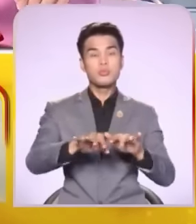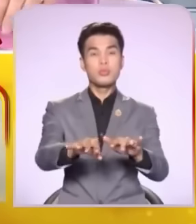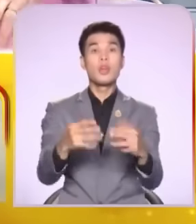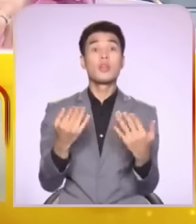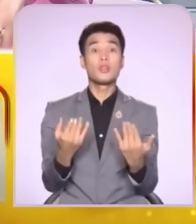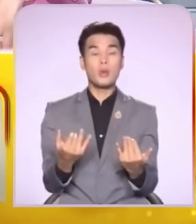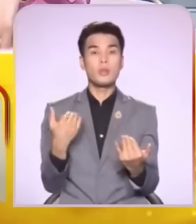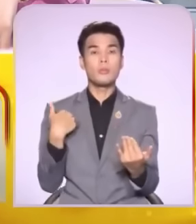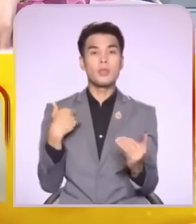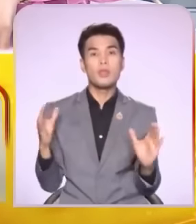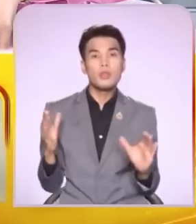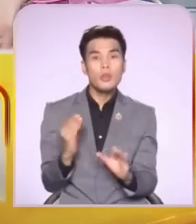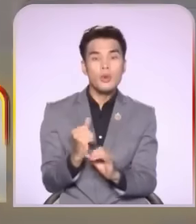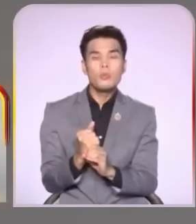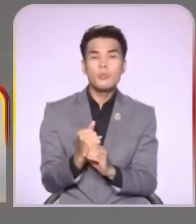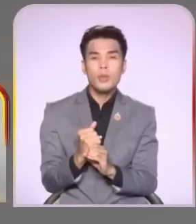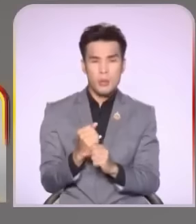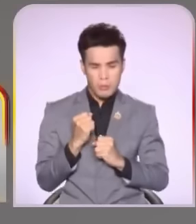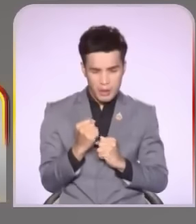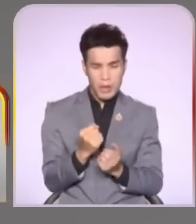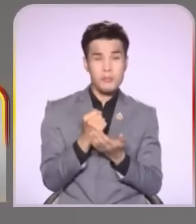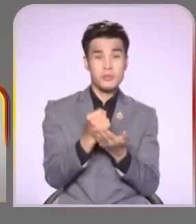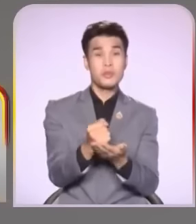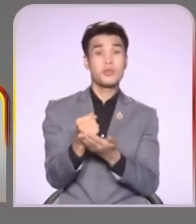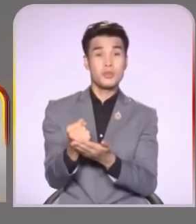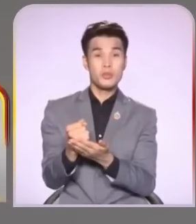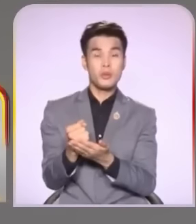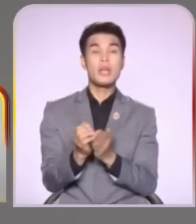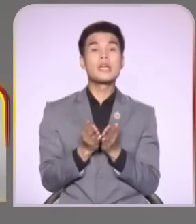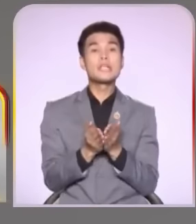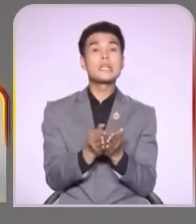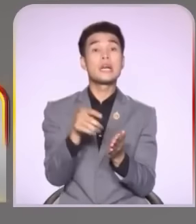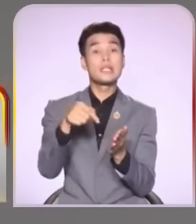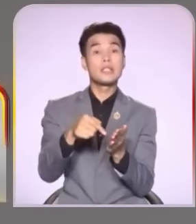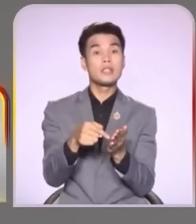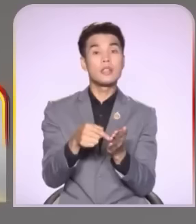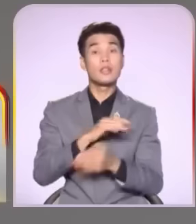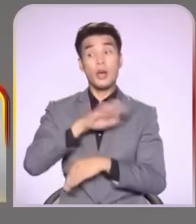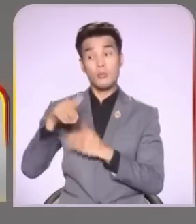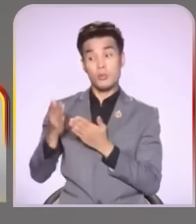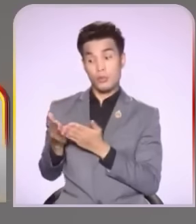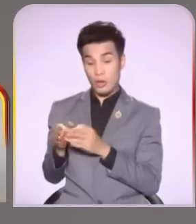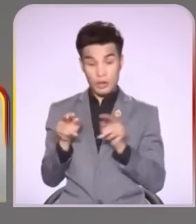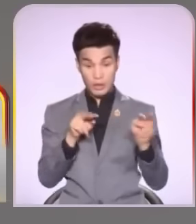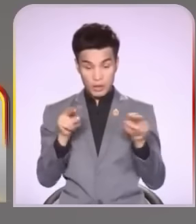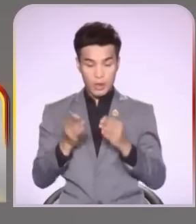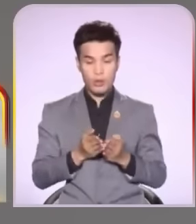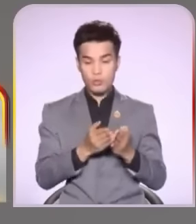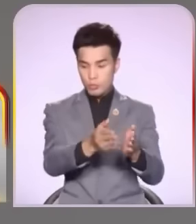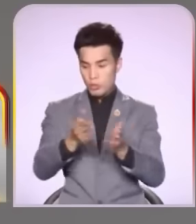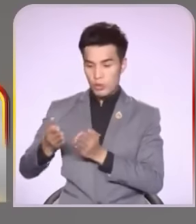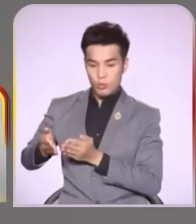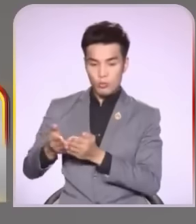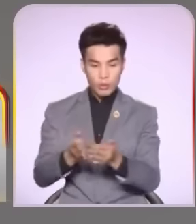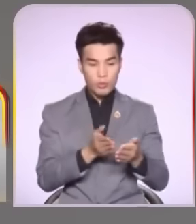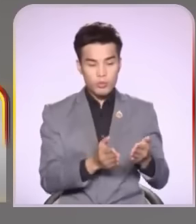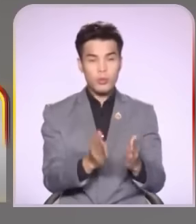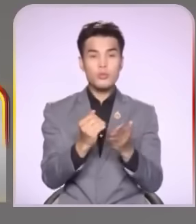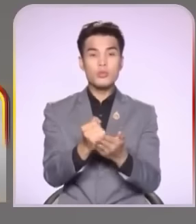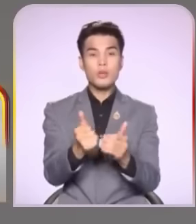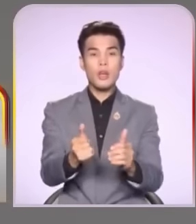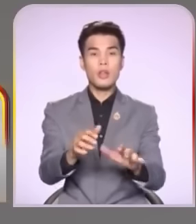ตอนนี้เนี่ยมีรายงานว่าจากการพยายามช่วยเหลือนะเป็นเรือโดยสารลำอื่นๆที่มาช่วยเหลือคนที่ตกน้ำครั้งเนี้ยช่วยมาได้